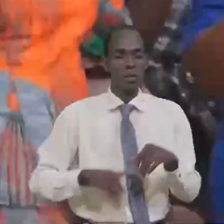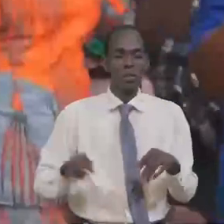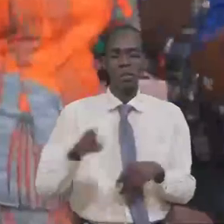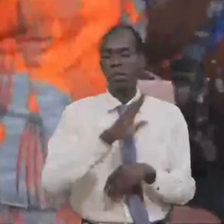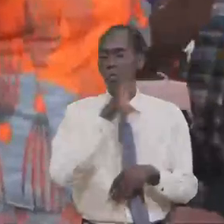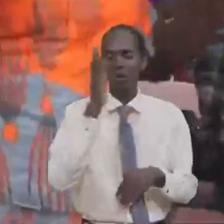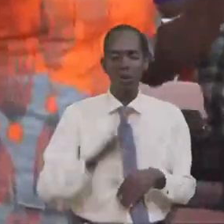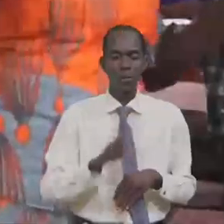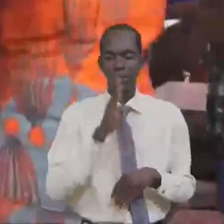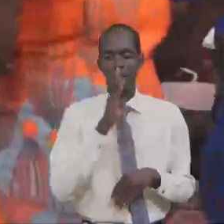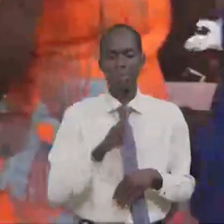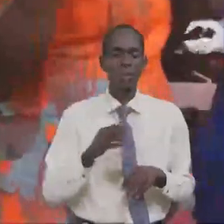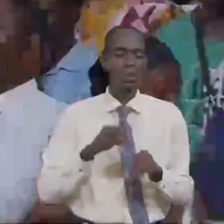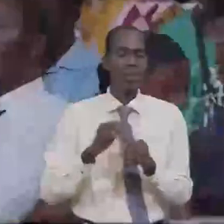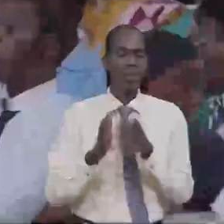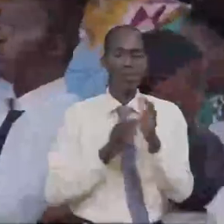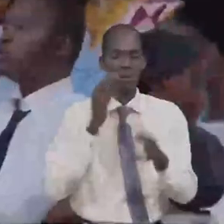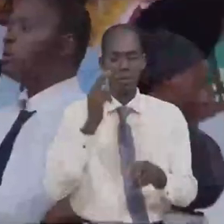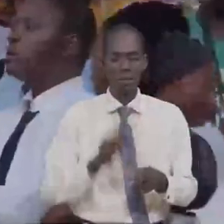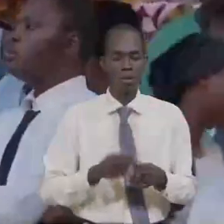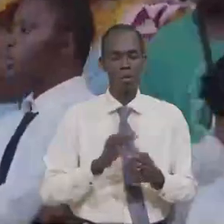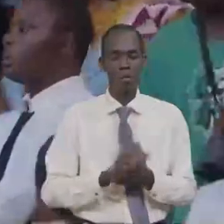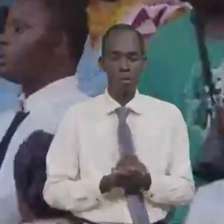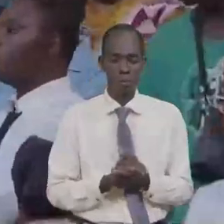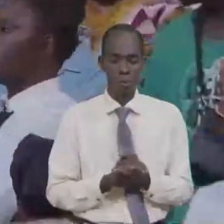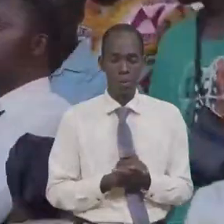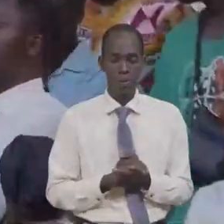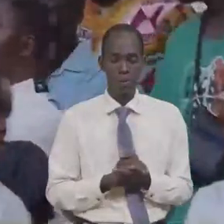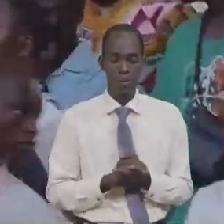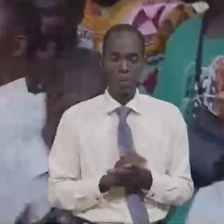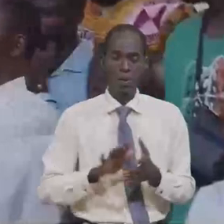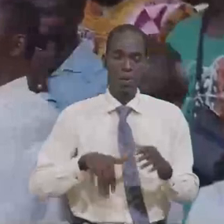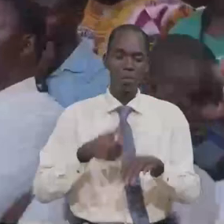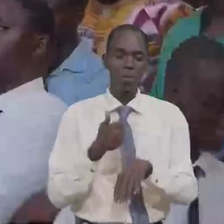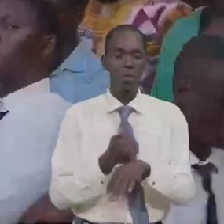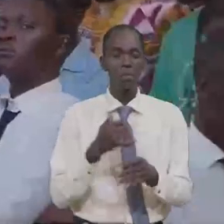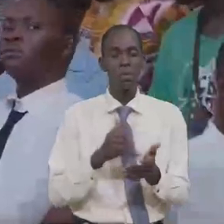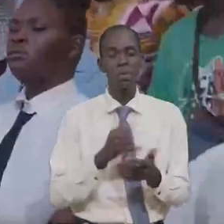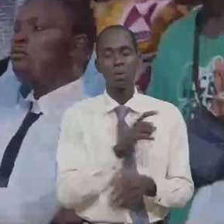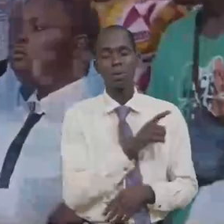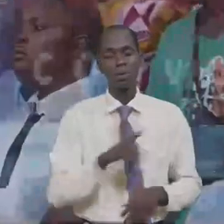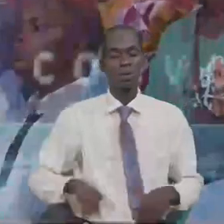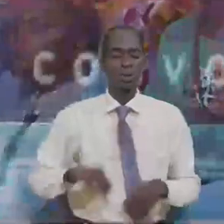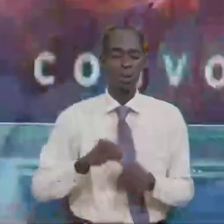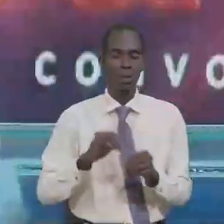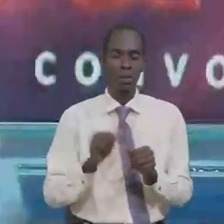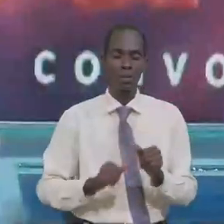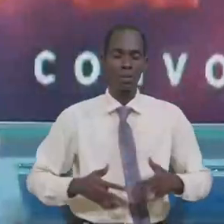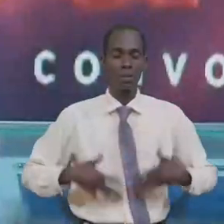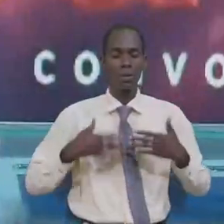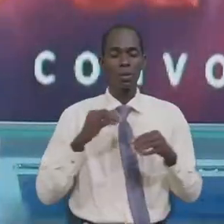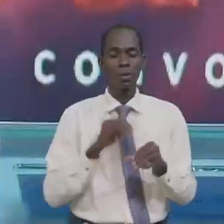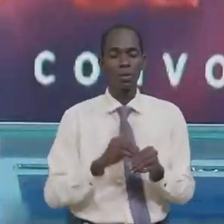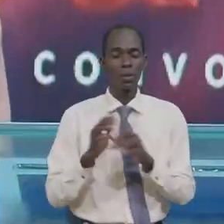plus que jamais par le passé au nom de Jésus confirme le Seigneur dans chaque vie au nom de